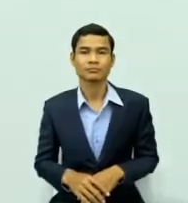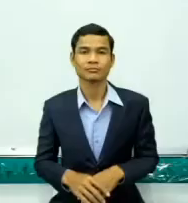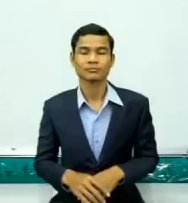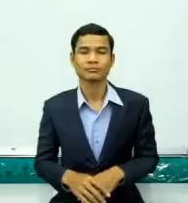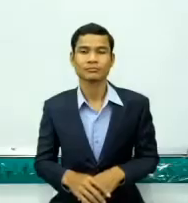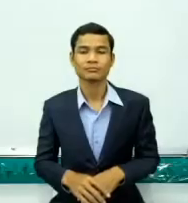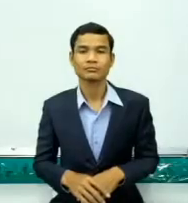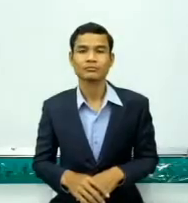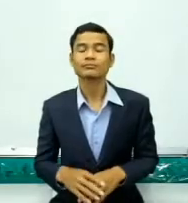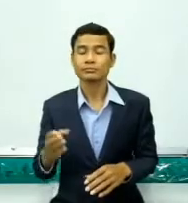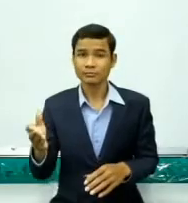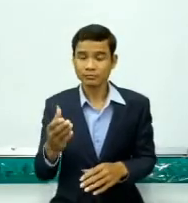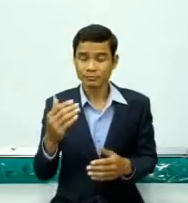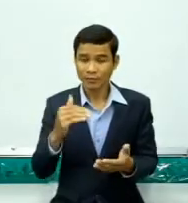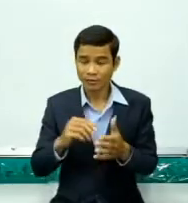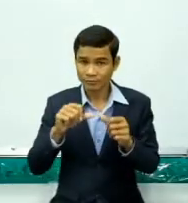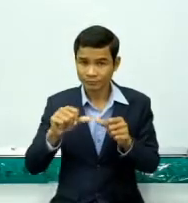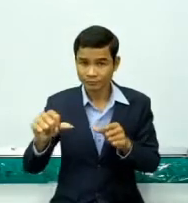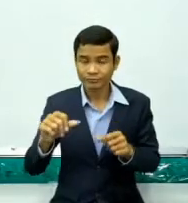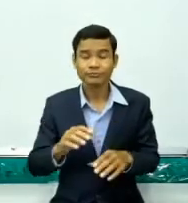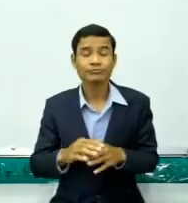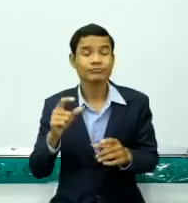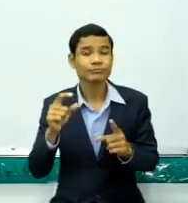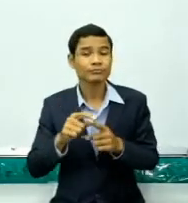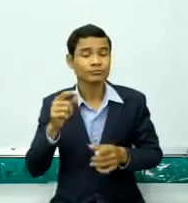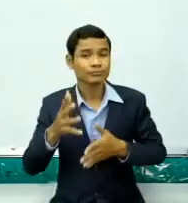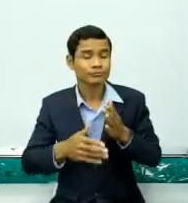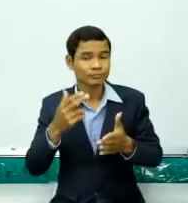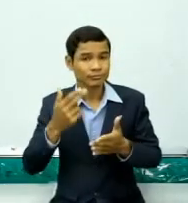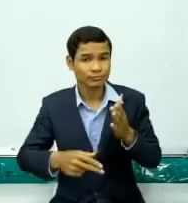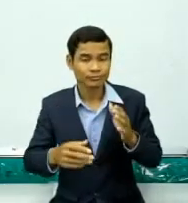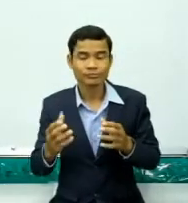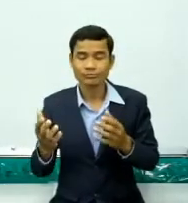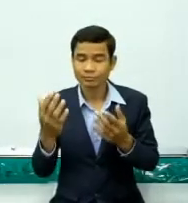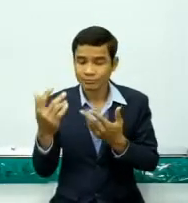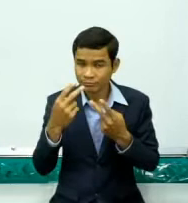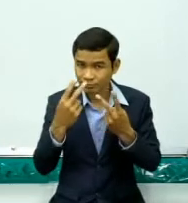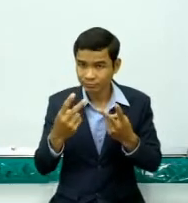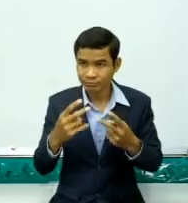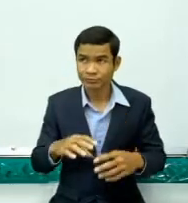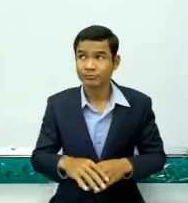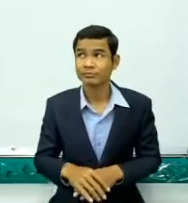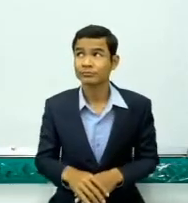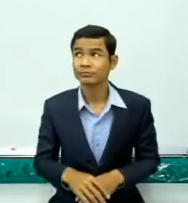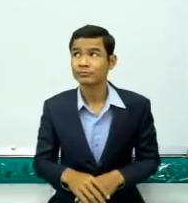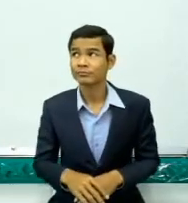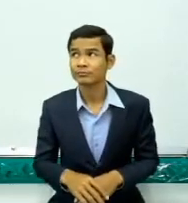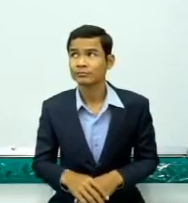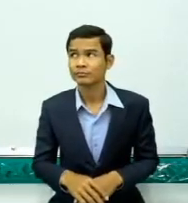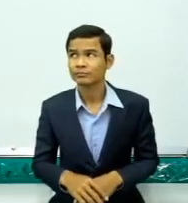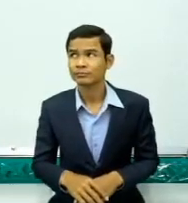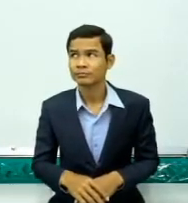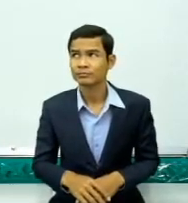Ta, con trim ăn bị bằng tọp tiết. Ta chỉ bị vầy đáy, chay mà hỏi.